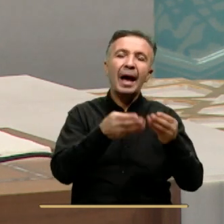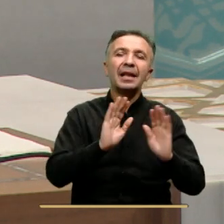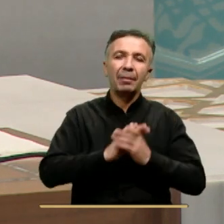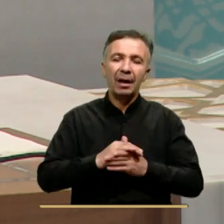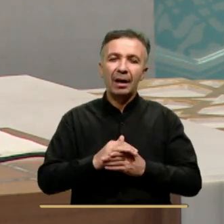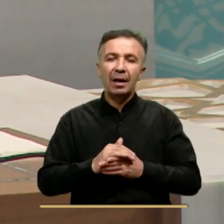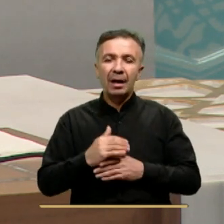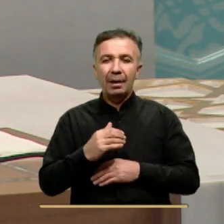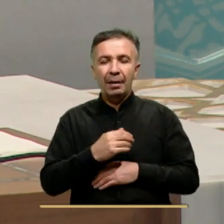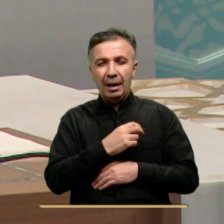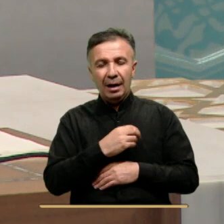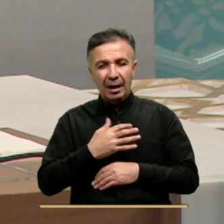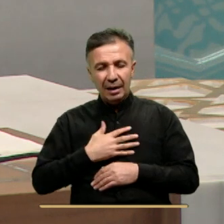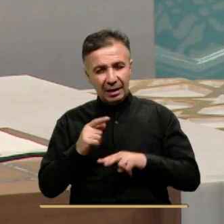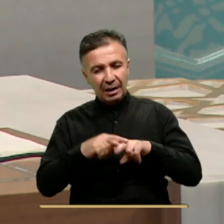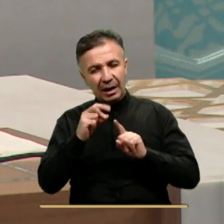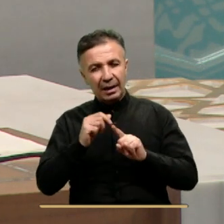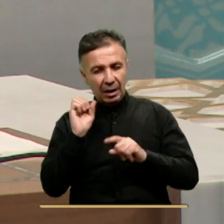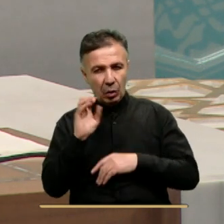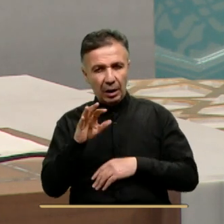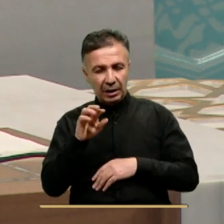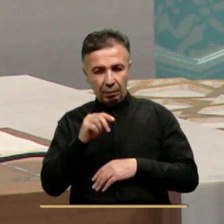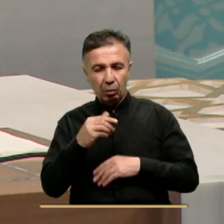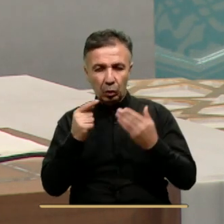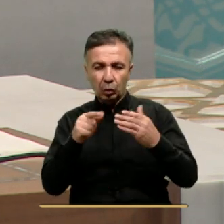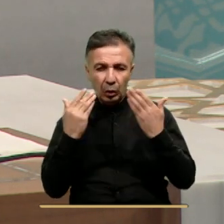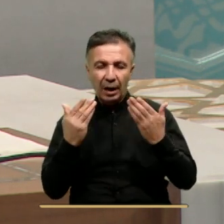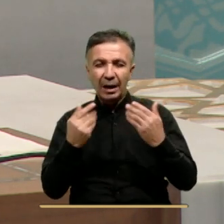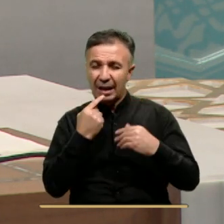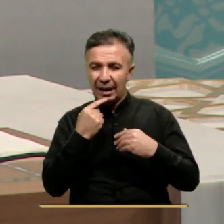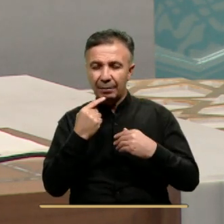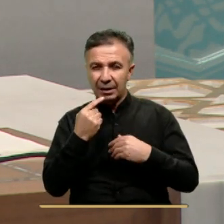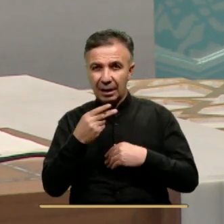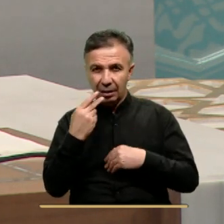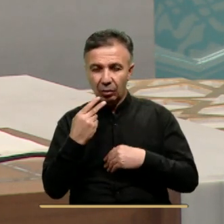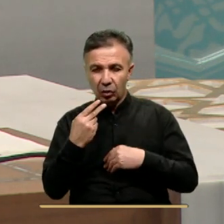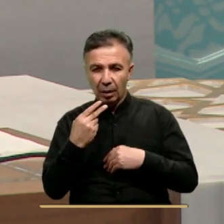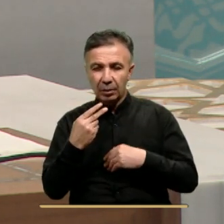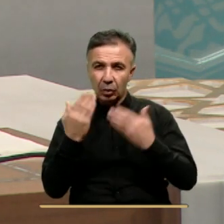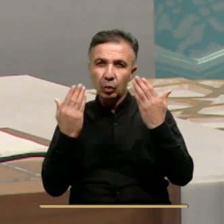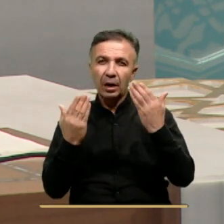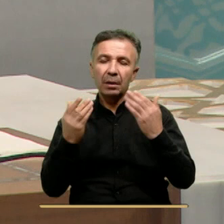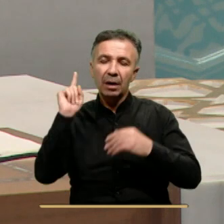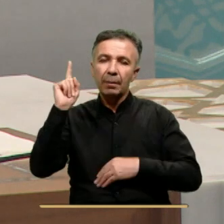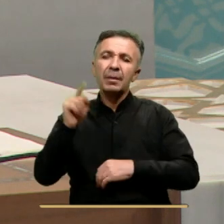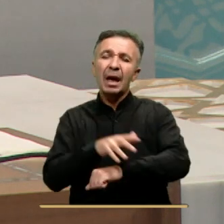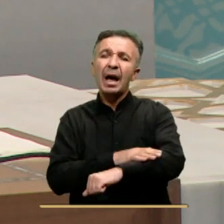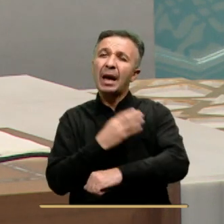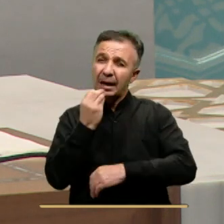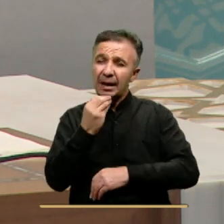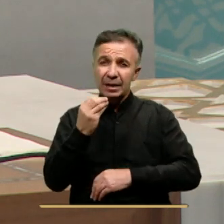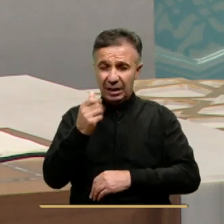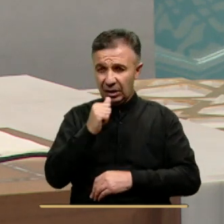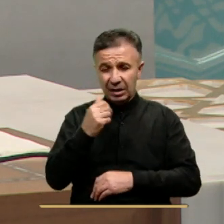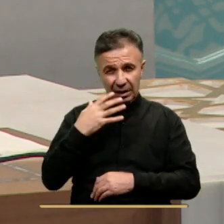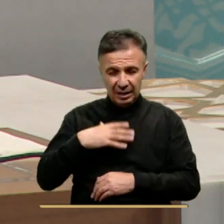bu duayla her gün mutlaka Biz de dilimize bunu alıştır alım ve Rabbimizden helal rızık isteyelim